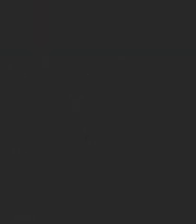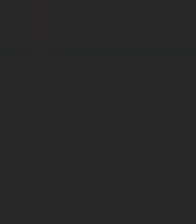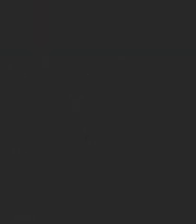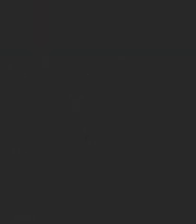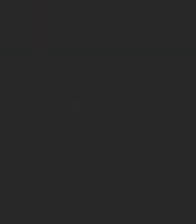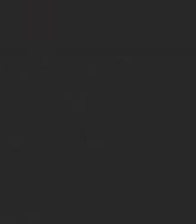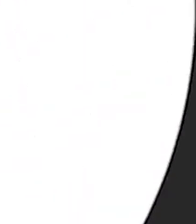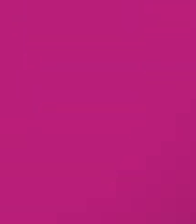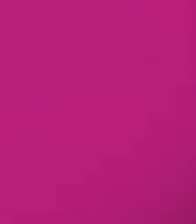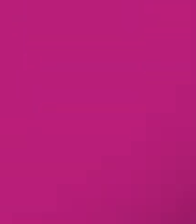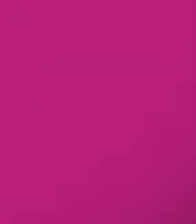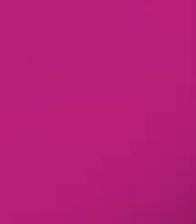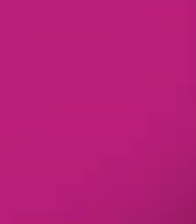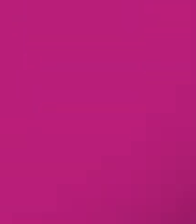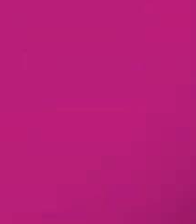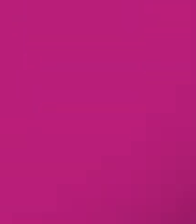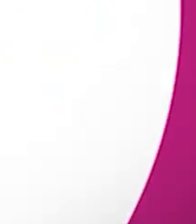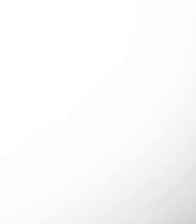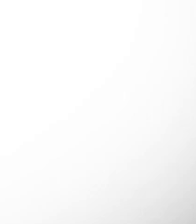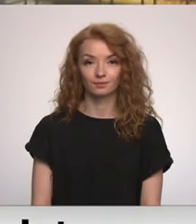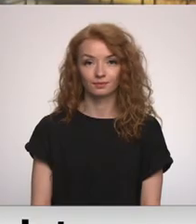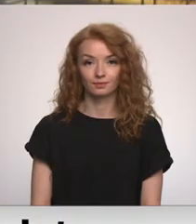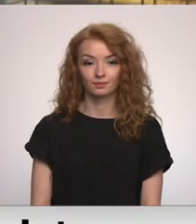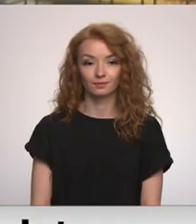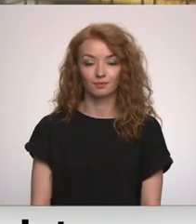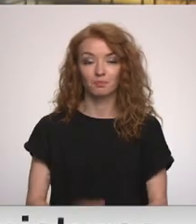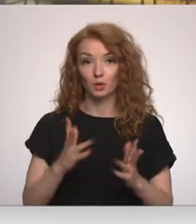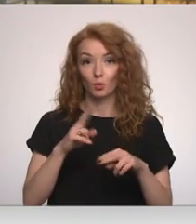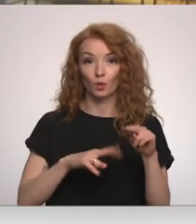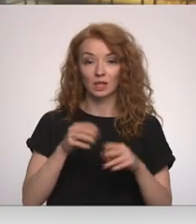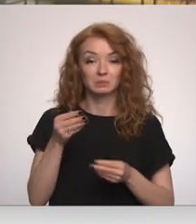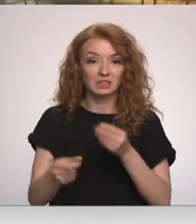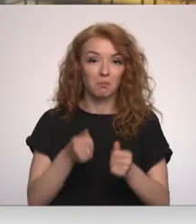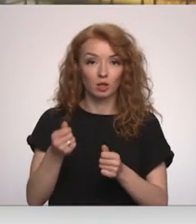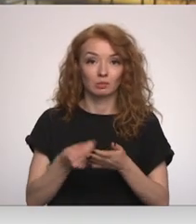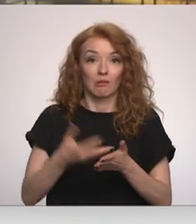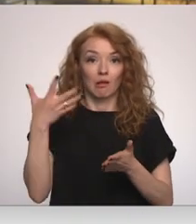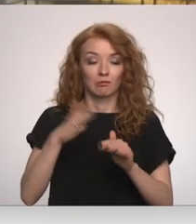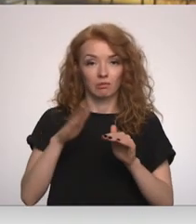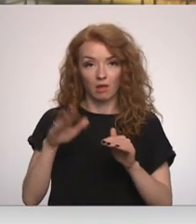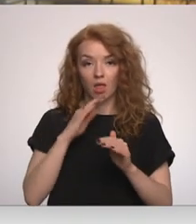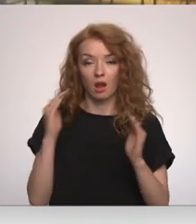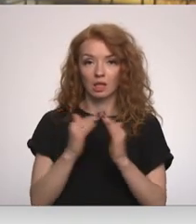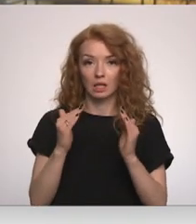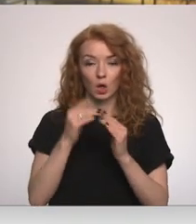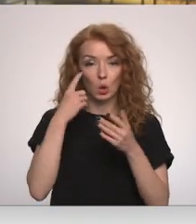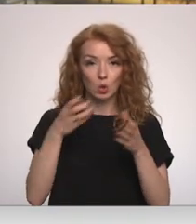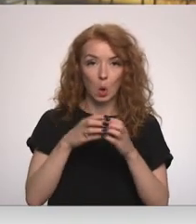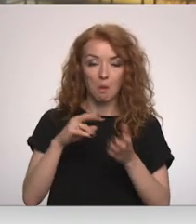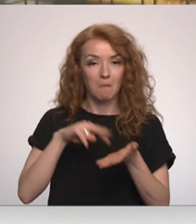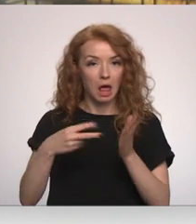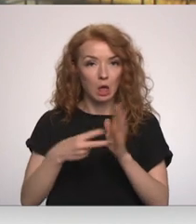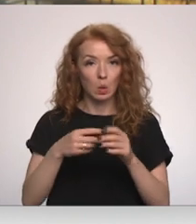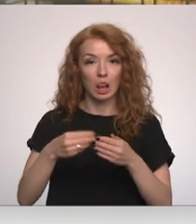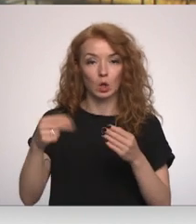Re, viss ēters ir te! Bet būvniecības izmaksu sadārdzinājuma dēļ Rēzeknes doma apsver līguma